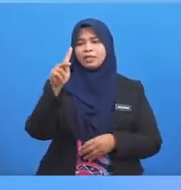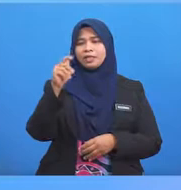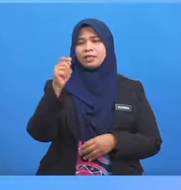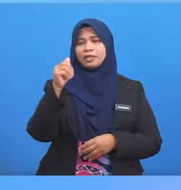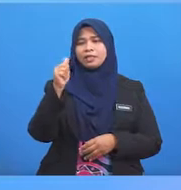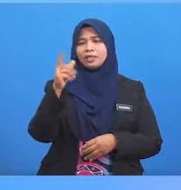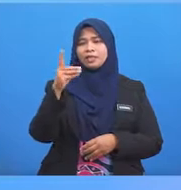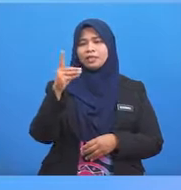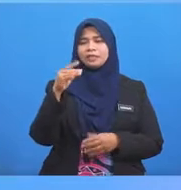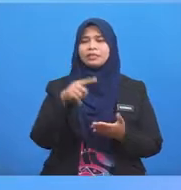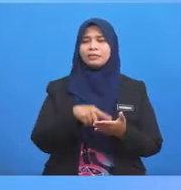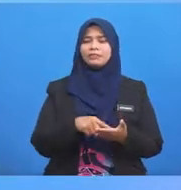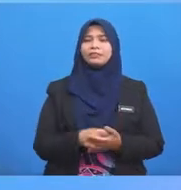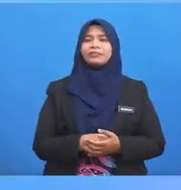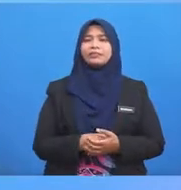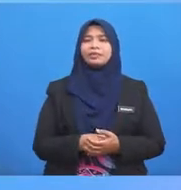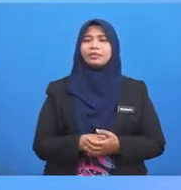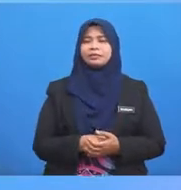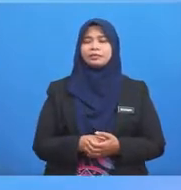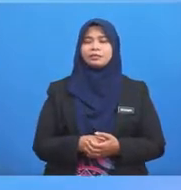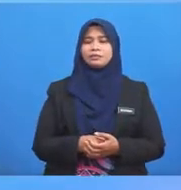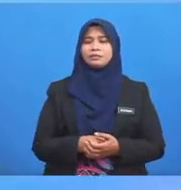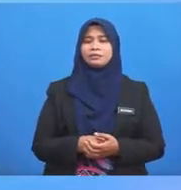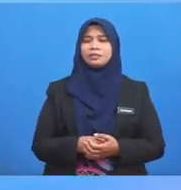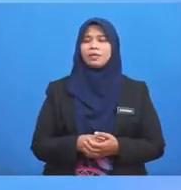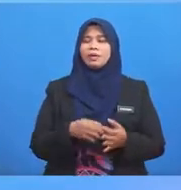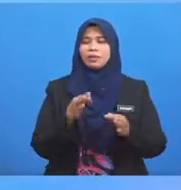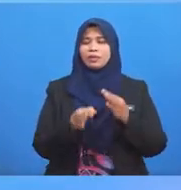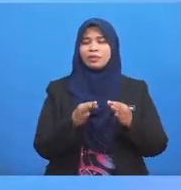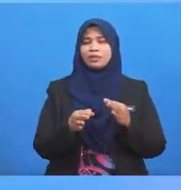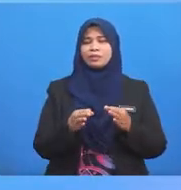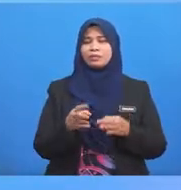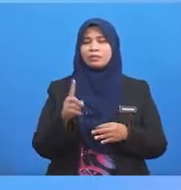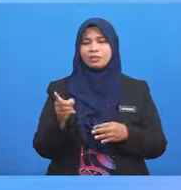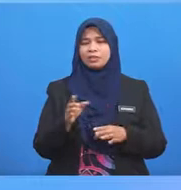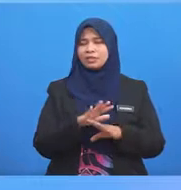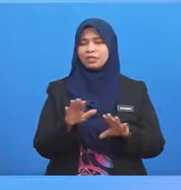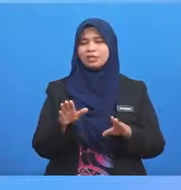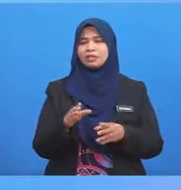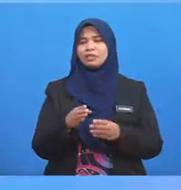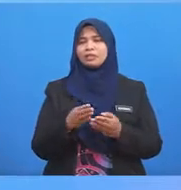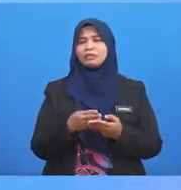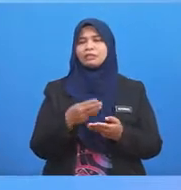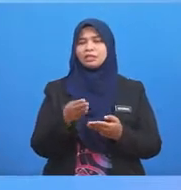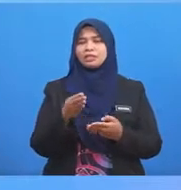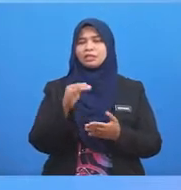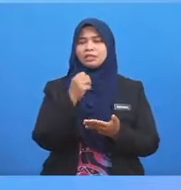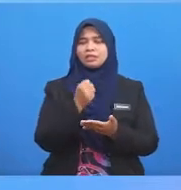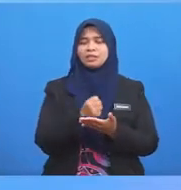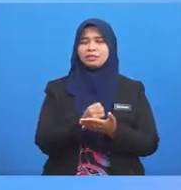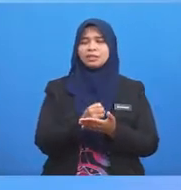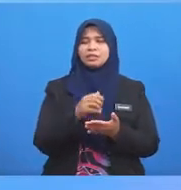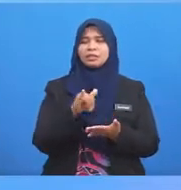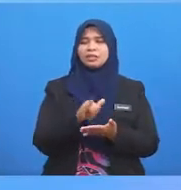ini dipaksa untuk menerima jaminan Encik Ali walaupun dia tidak meminta jaminan tersebut